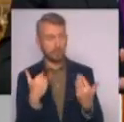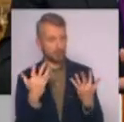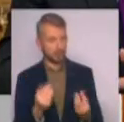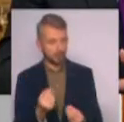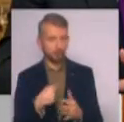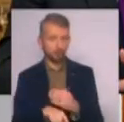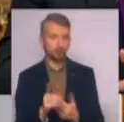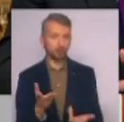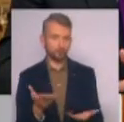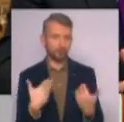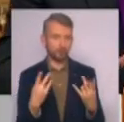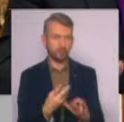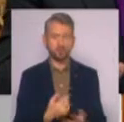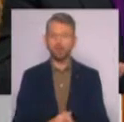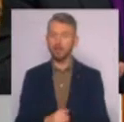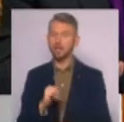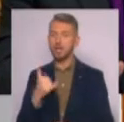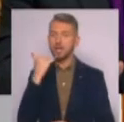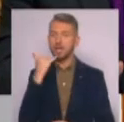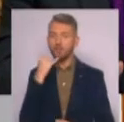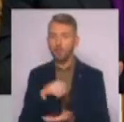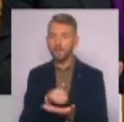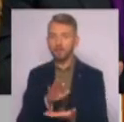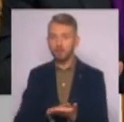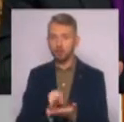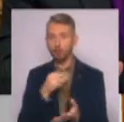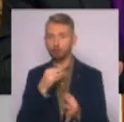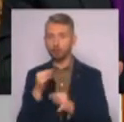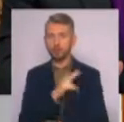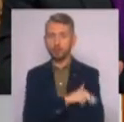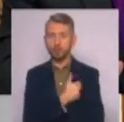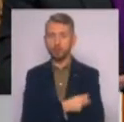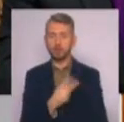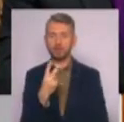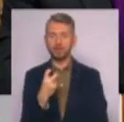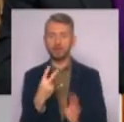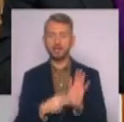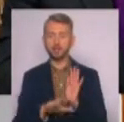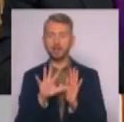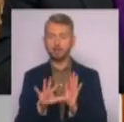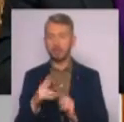що... Ну і телефон регістратури консультативної поліклініки